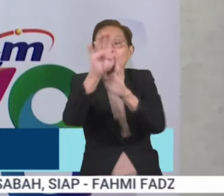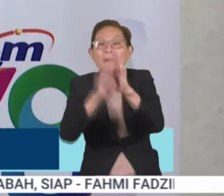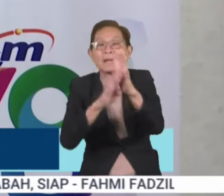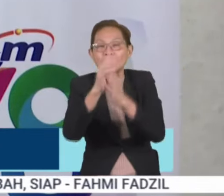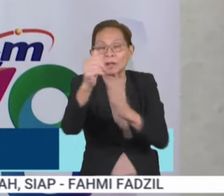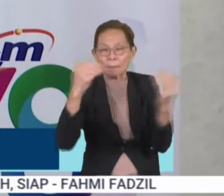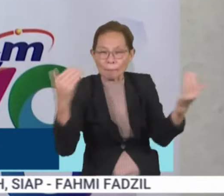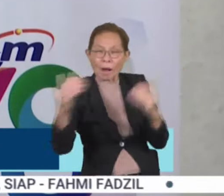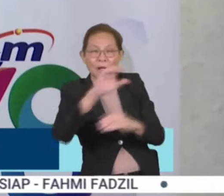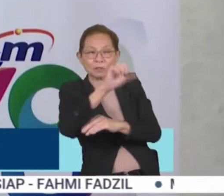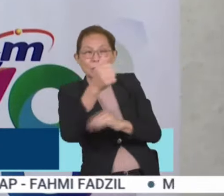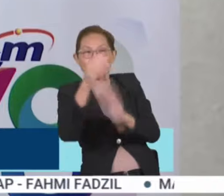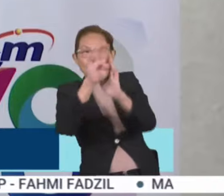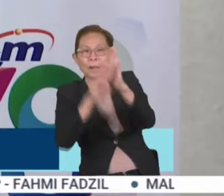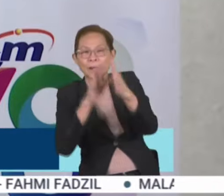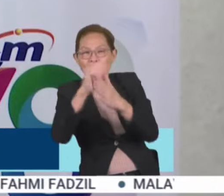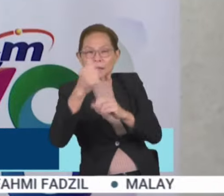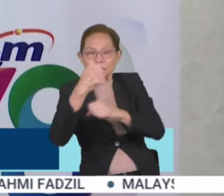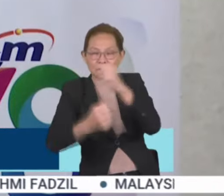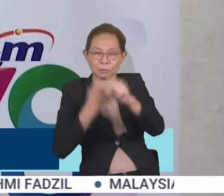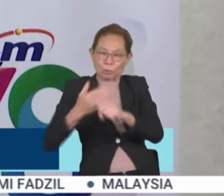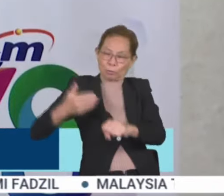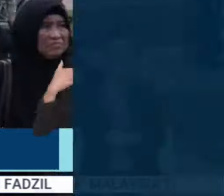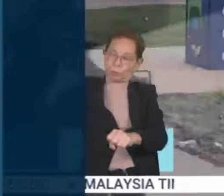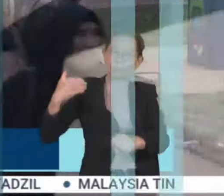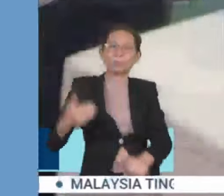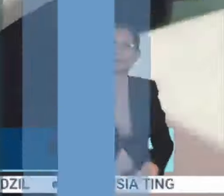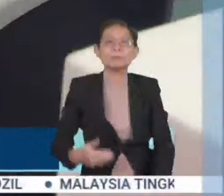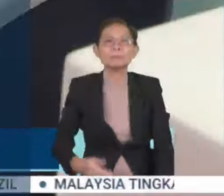RM13 bilion berbanding RM10 bilion sebelum ini.